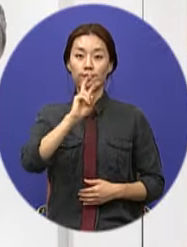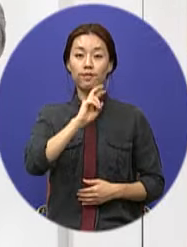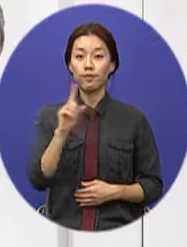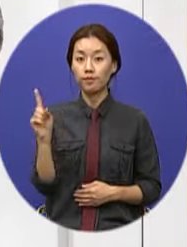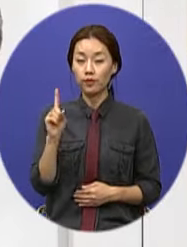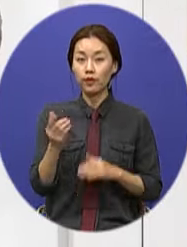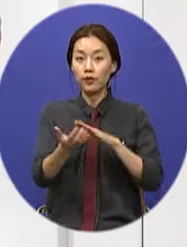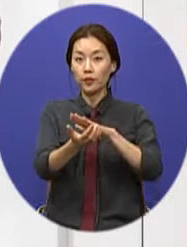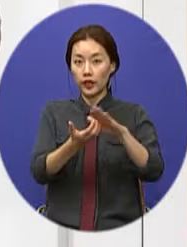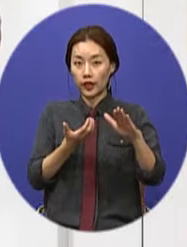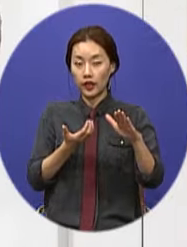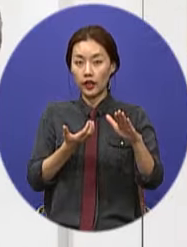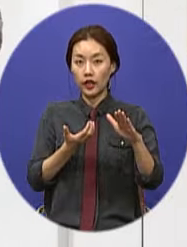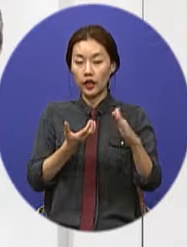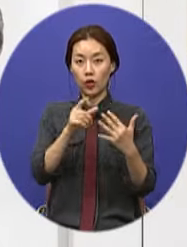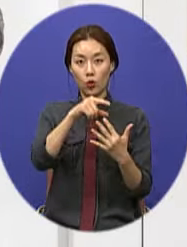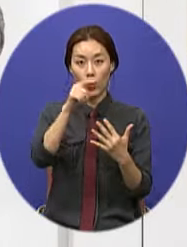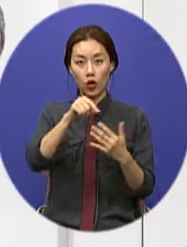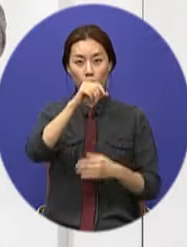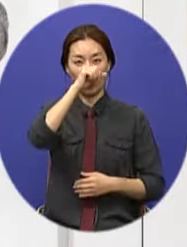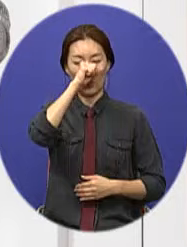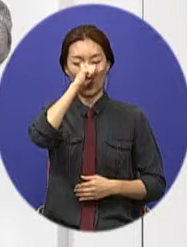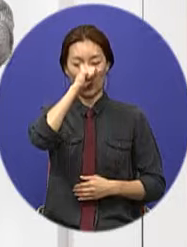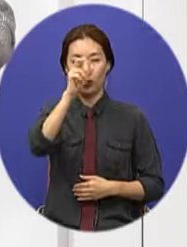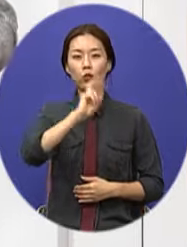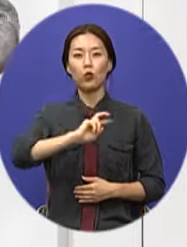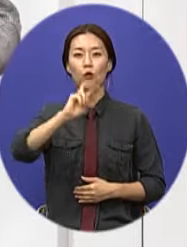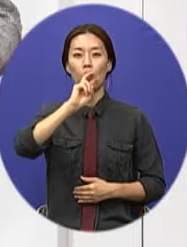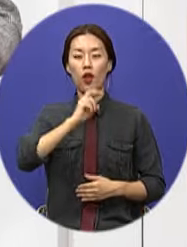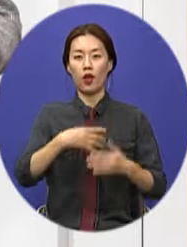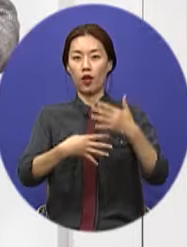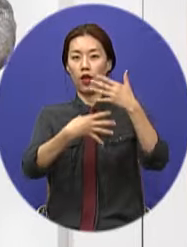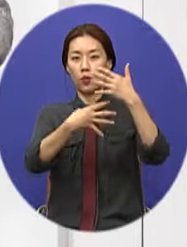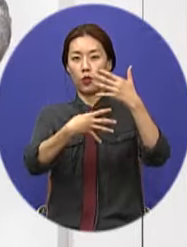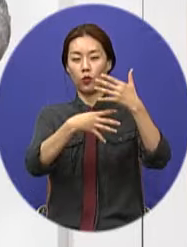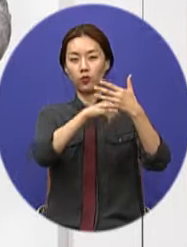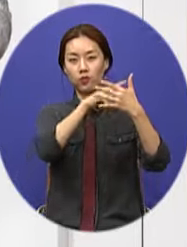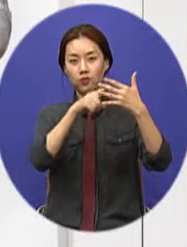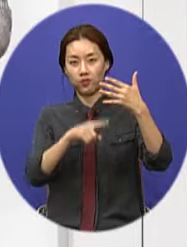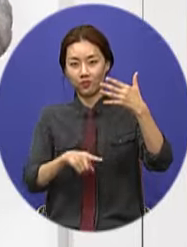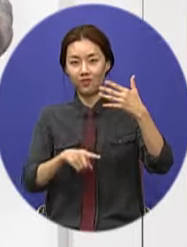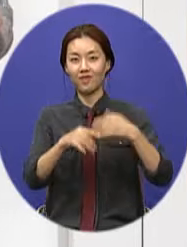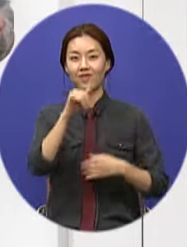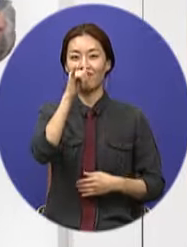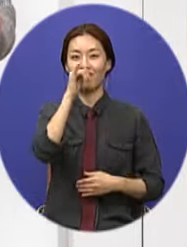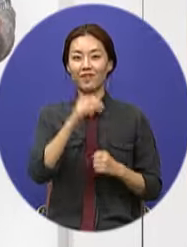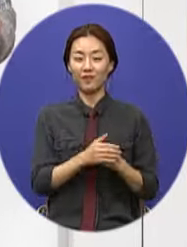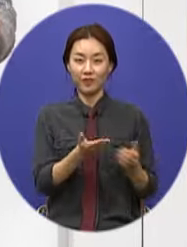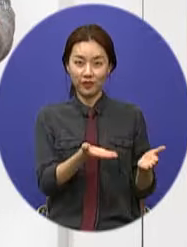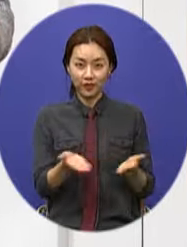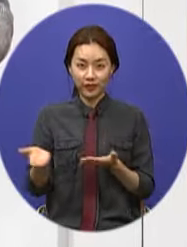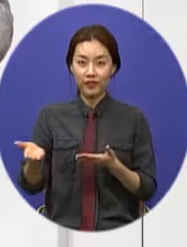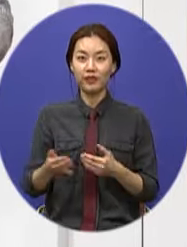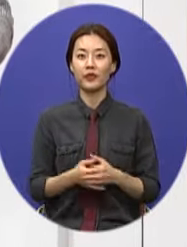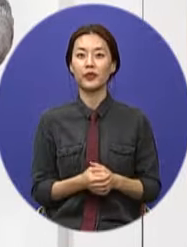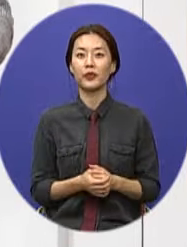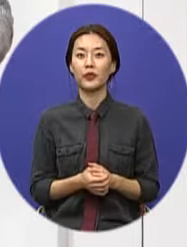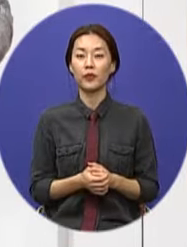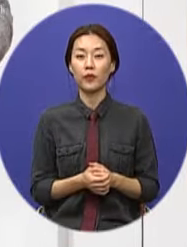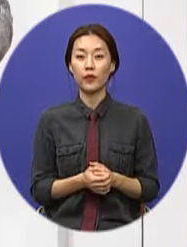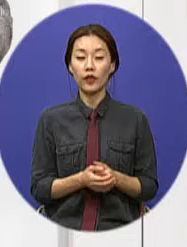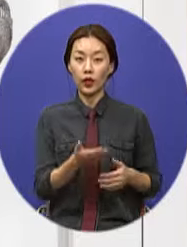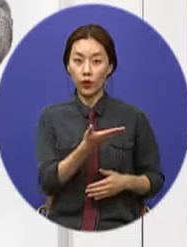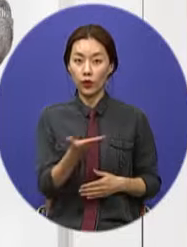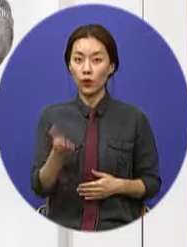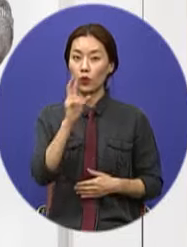저희가 미리 골라놓은 좋은 노래들. 그렇죠. 9곡이 쫙쫙 요 밑으로 흘러가고 있는데. 쫙쫙. 예. 요